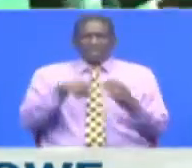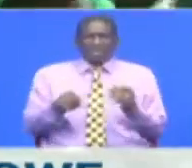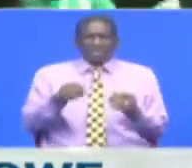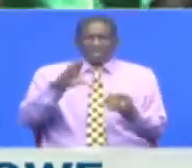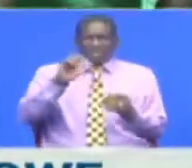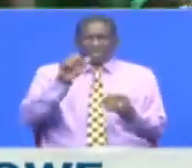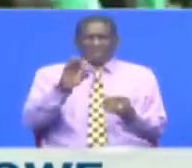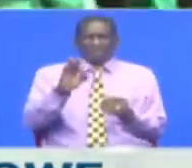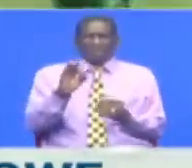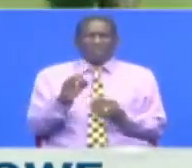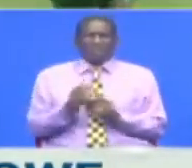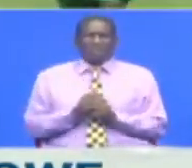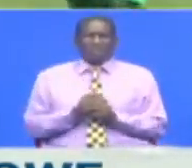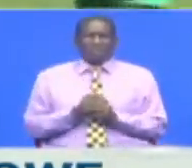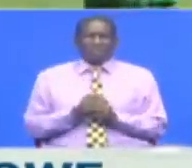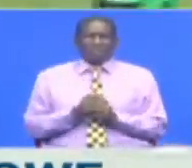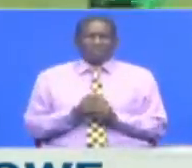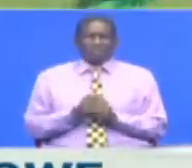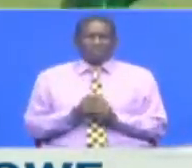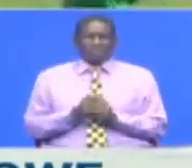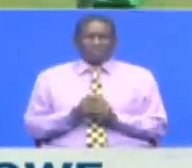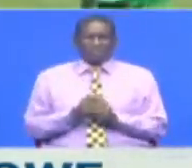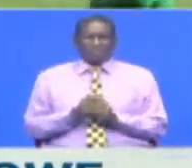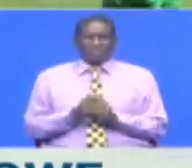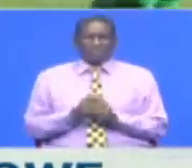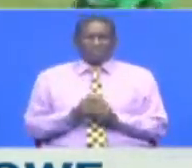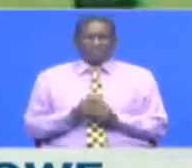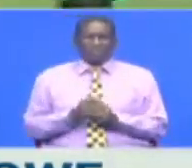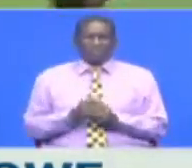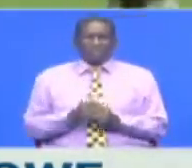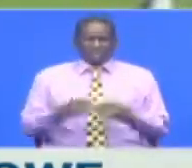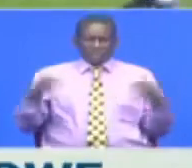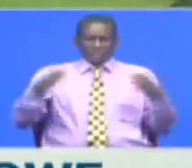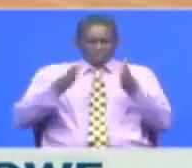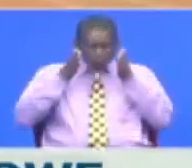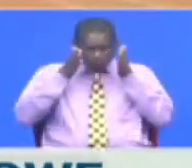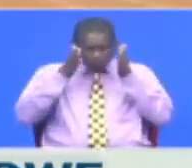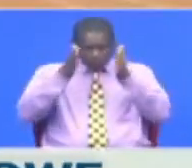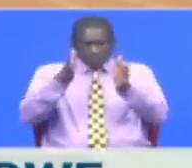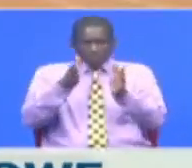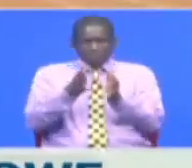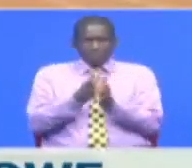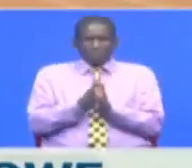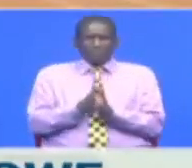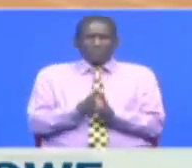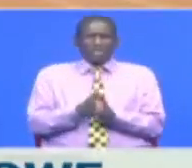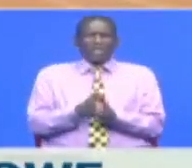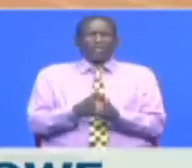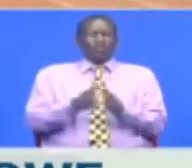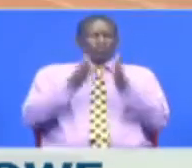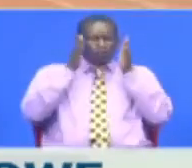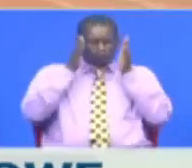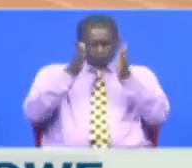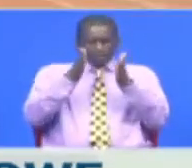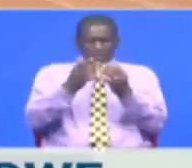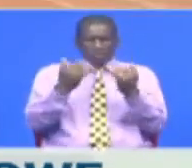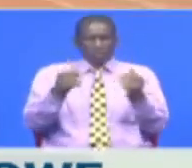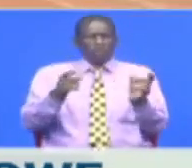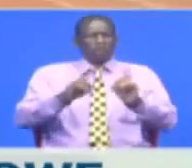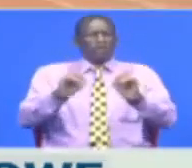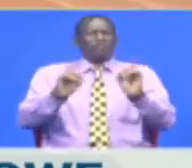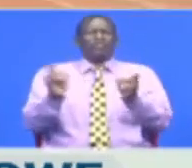kandanda barani Afrika CAF. Team ni concentration na keep our heads high juu hatujamaliza